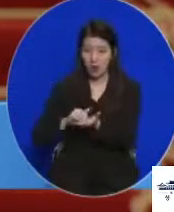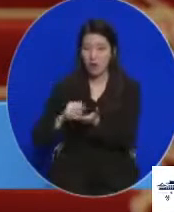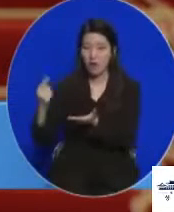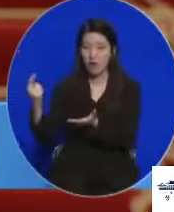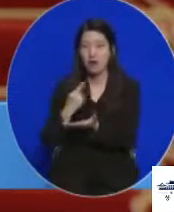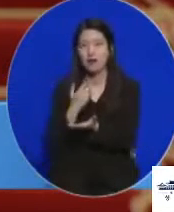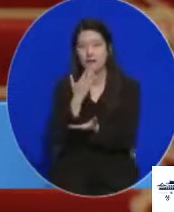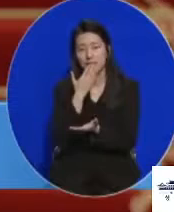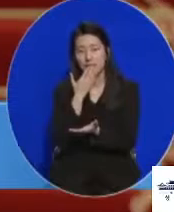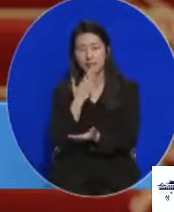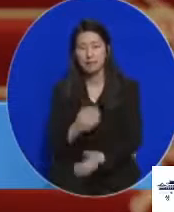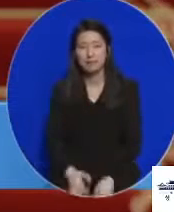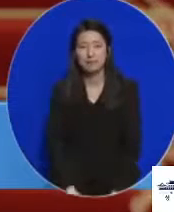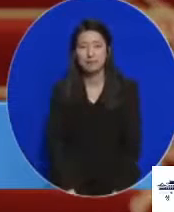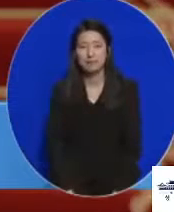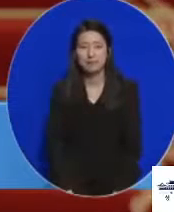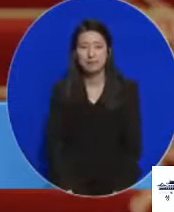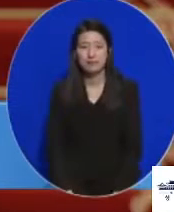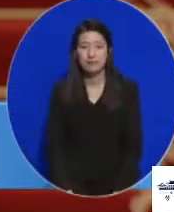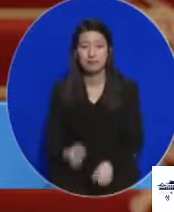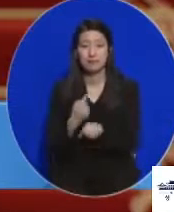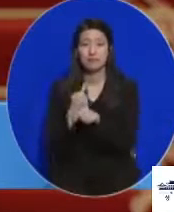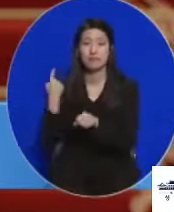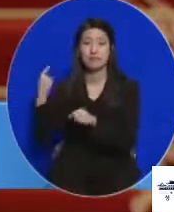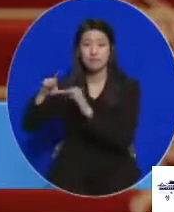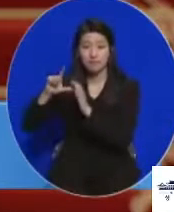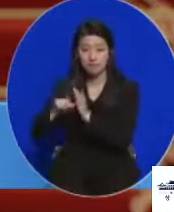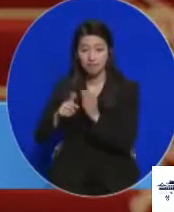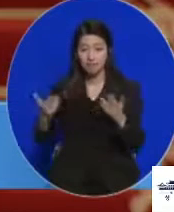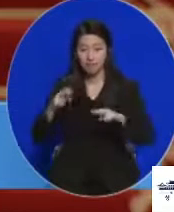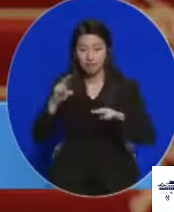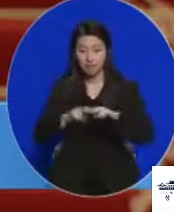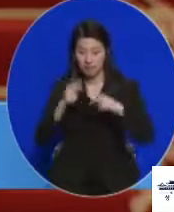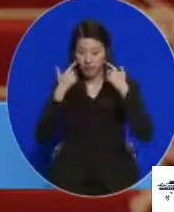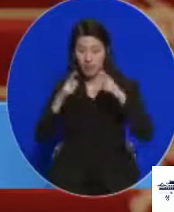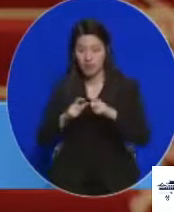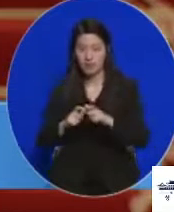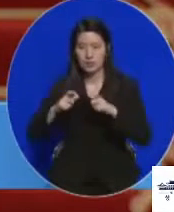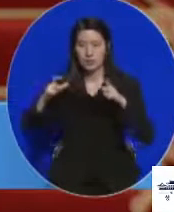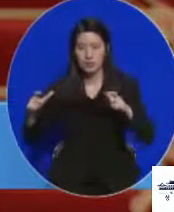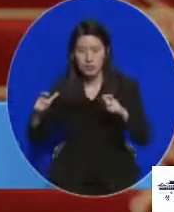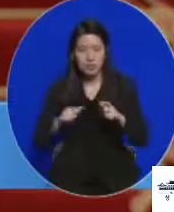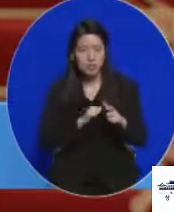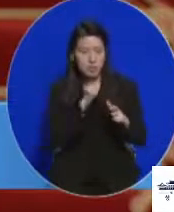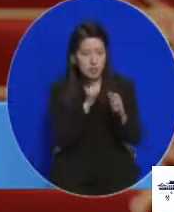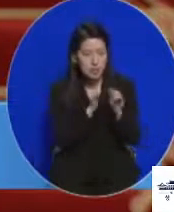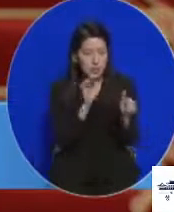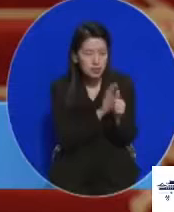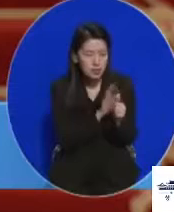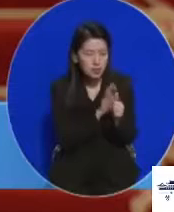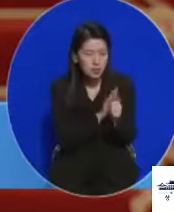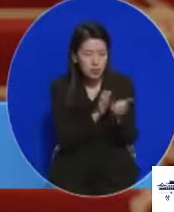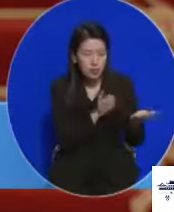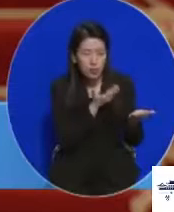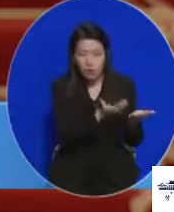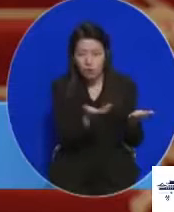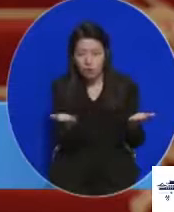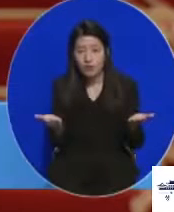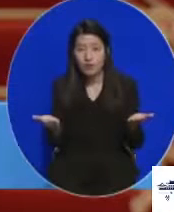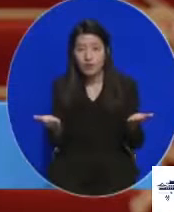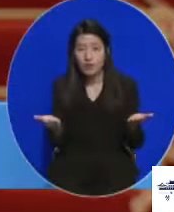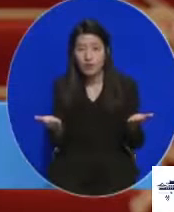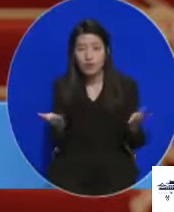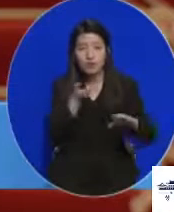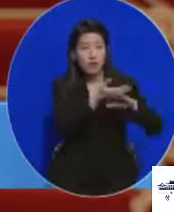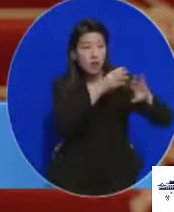지난해 적극적인 일자리 창출과 저소득층 지원 노력으로 다른 나라들에 비해 고용